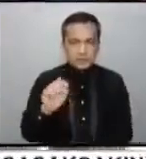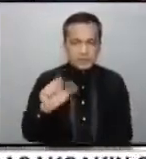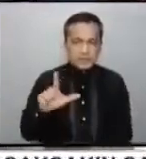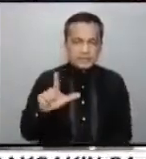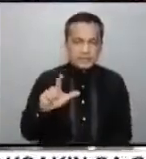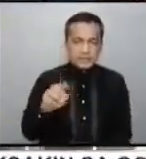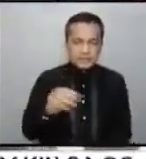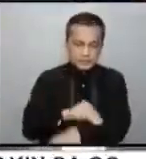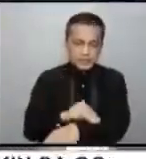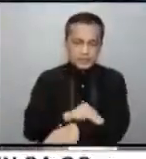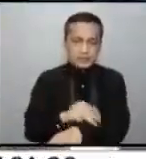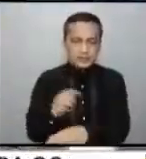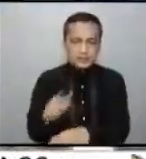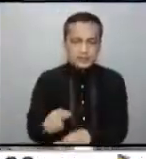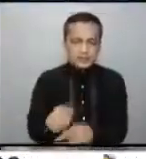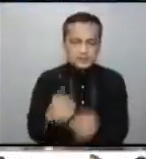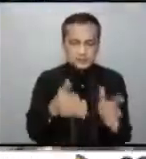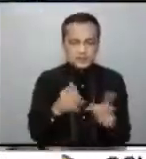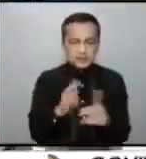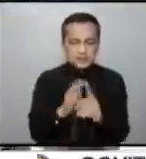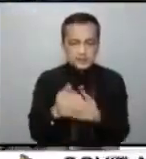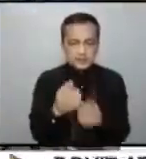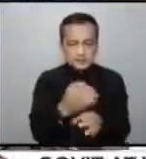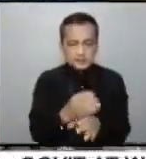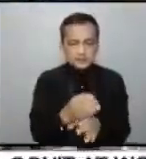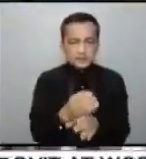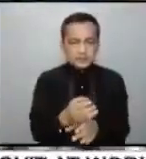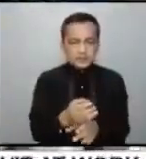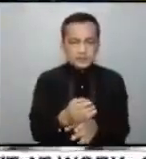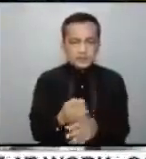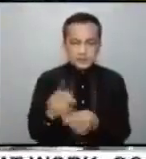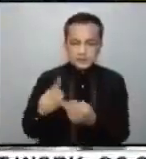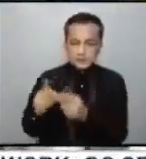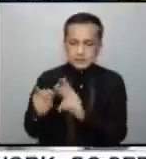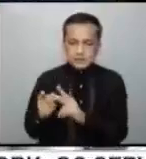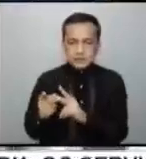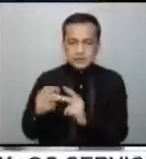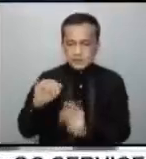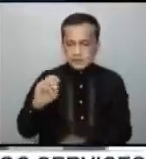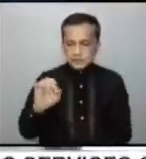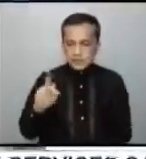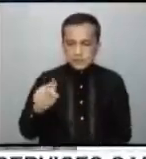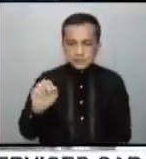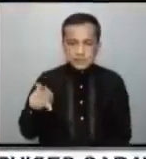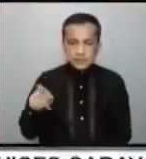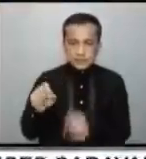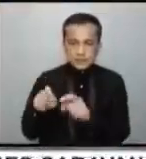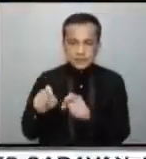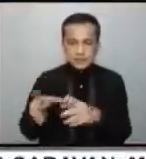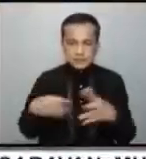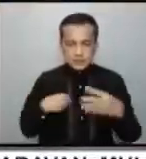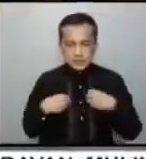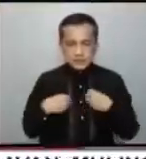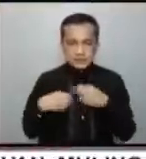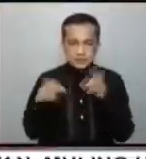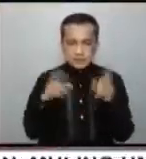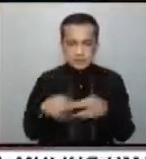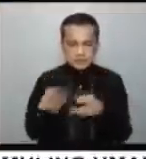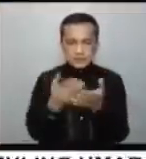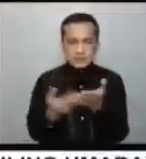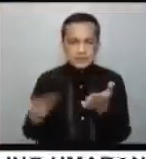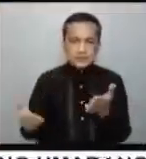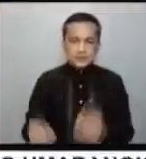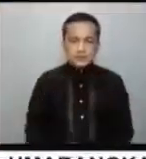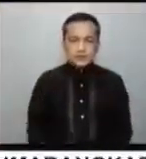sa barangay ang pangangasiwa nito habang may partner din na junk shop na siyang tatanggap ng recyclable materials. Tuloy-tuloy naman ang paglunsad